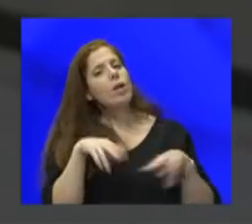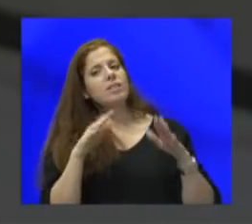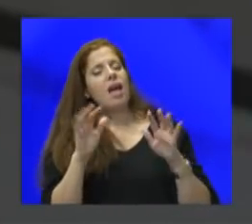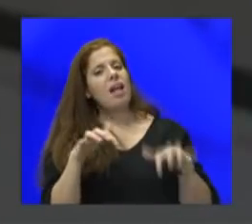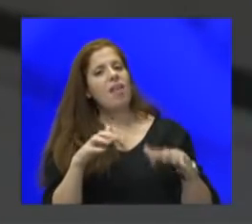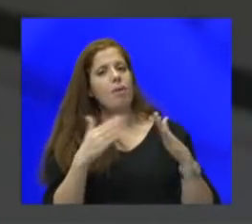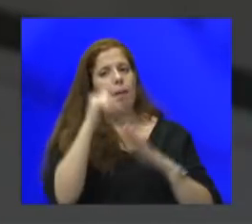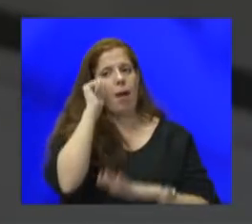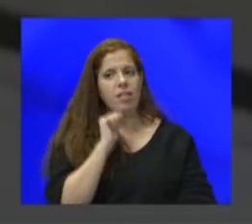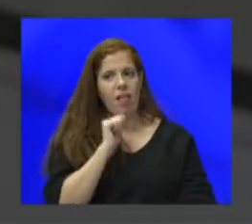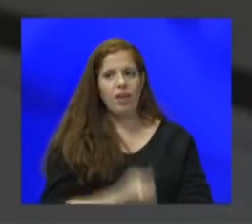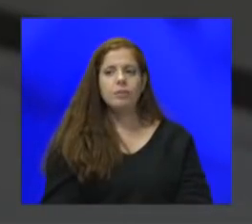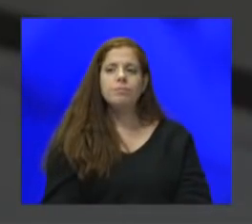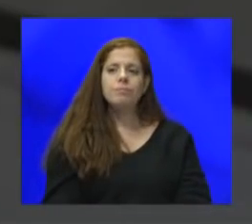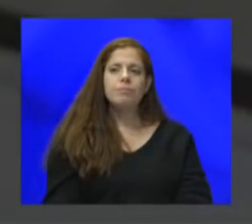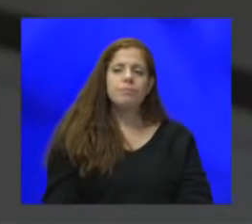הלבן.